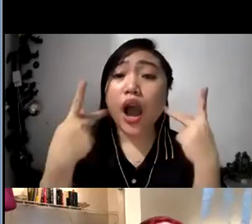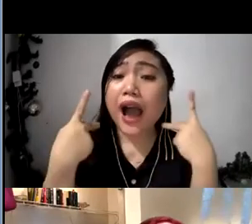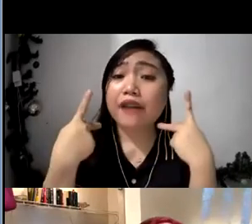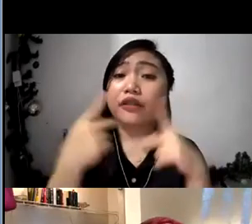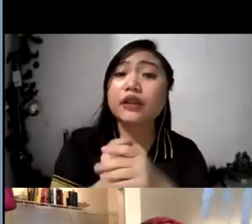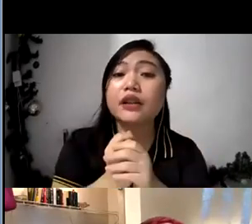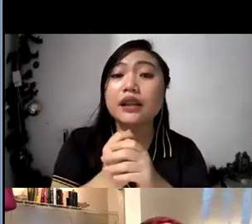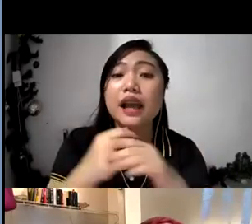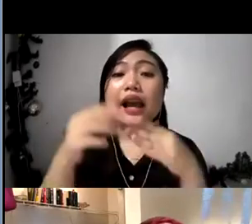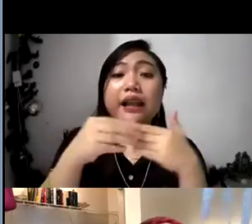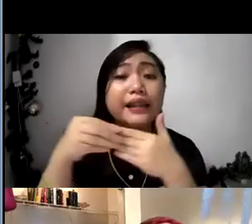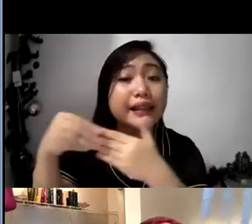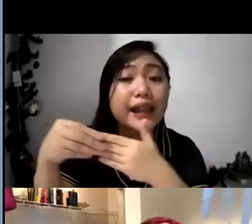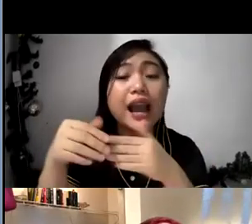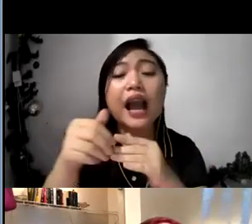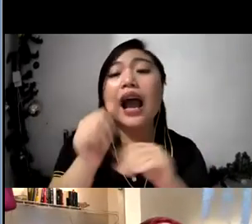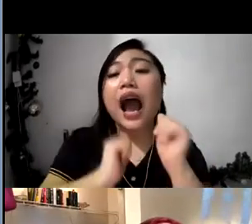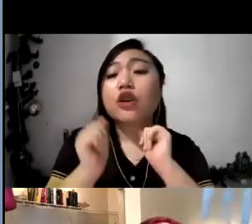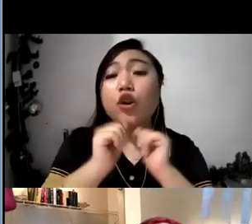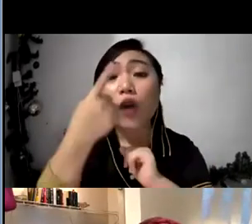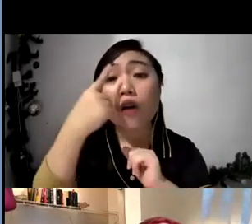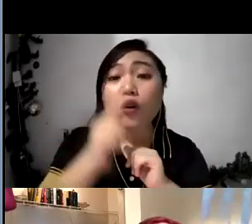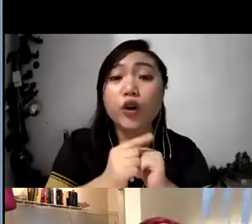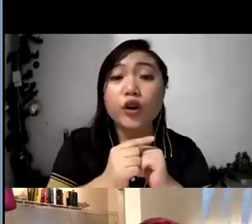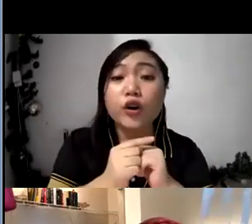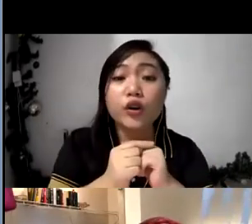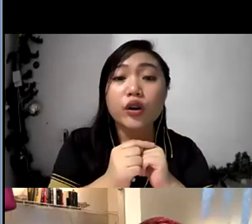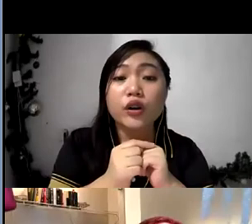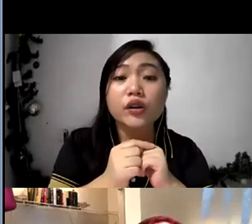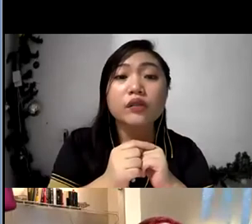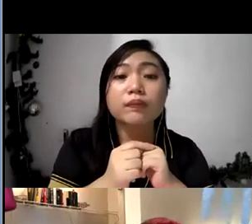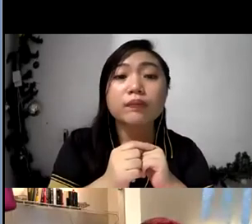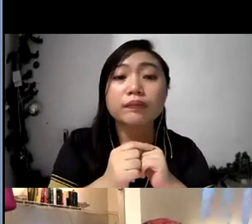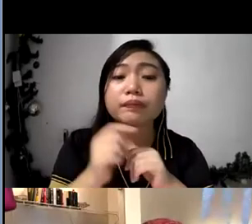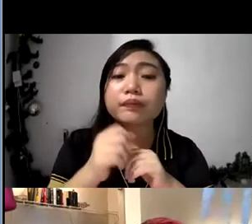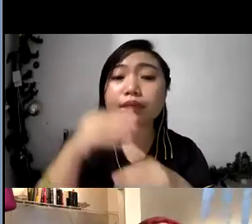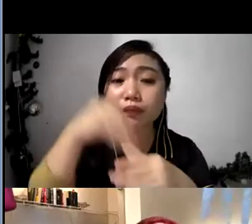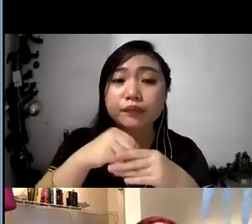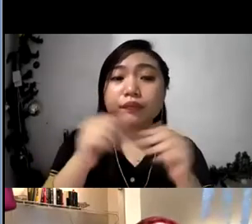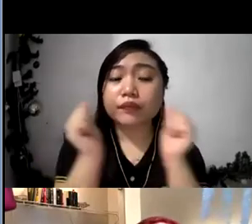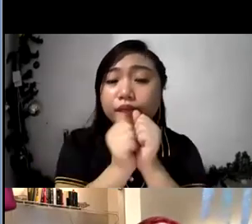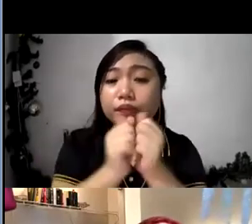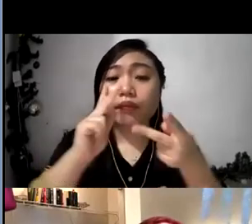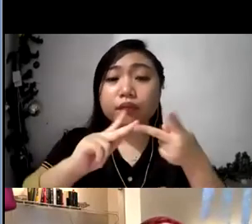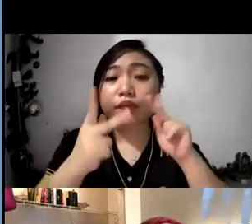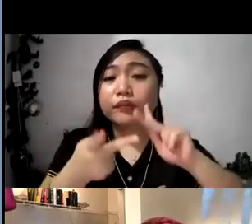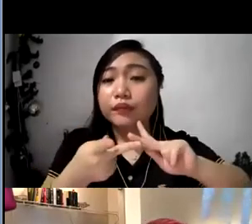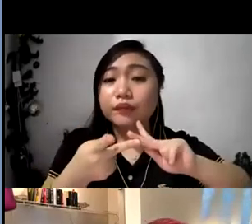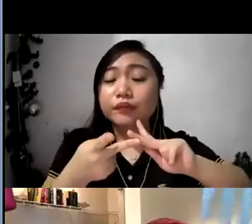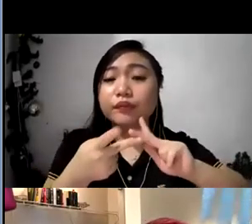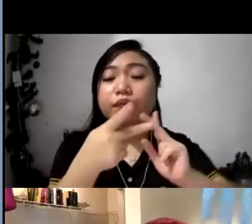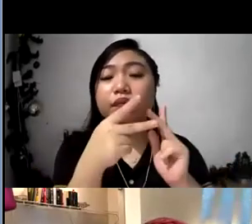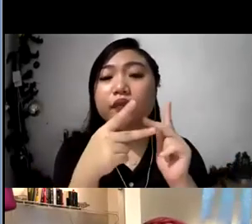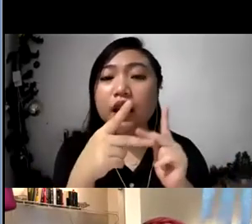lead action in terms of the 12 broad stroke of action in partnership. Again, no, kahit wala po